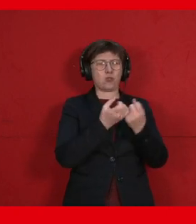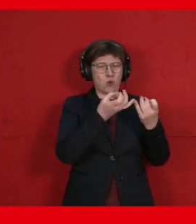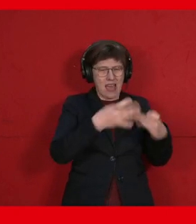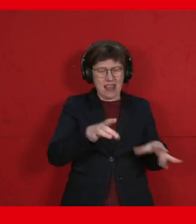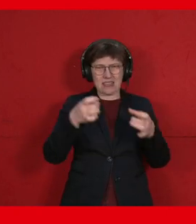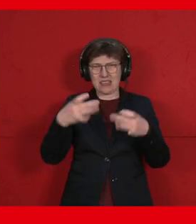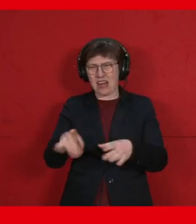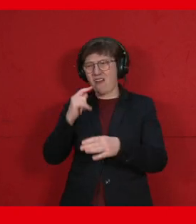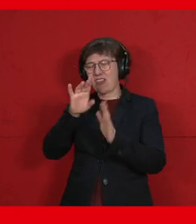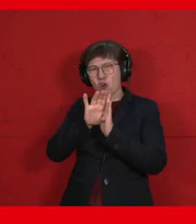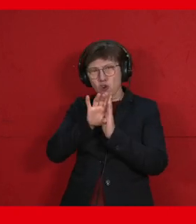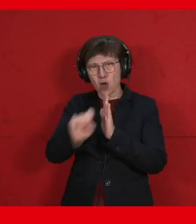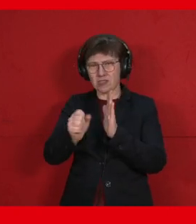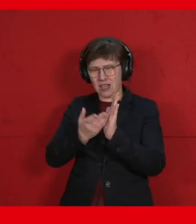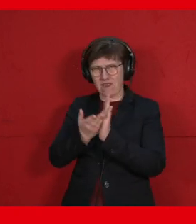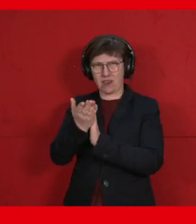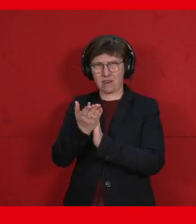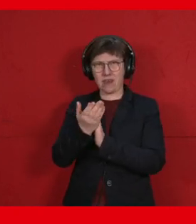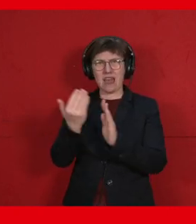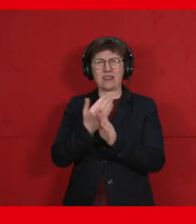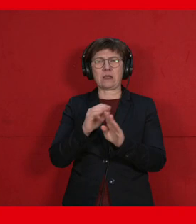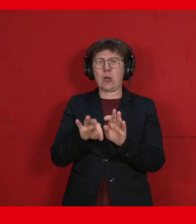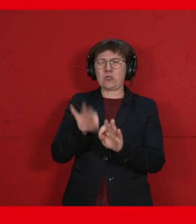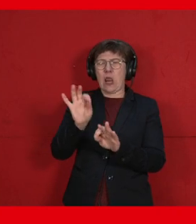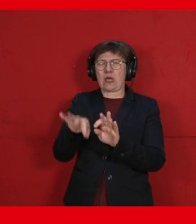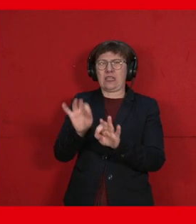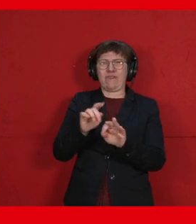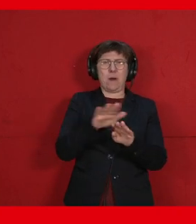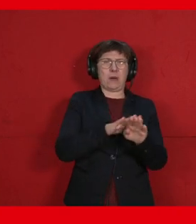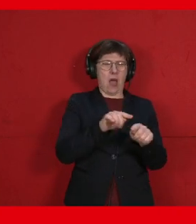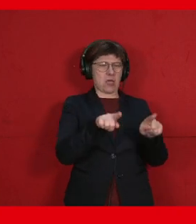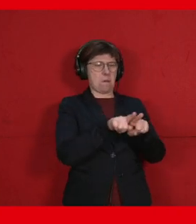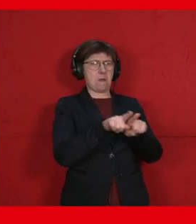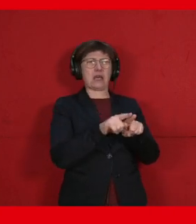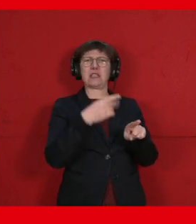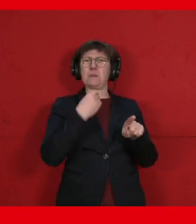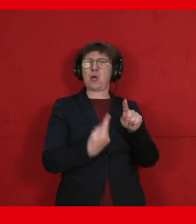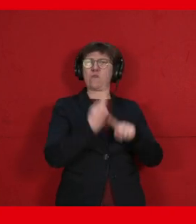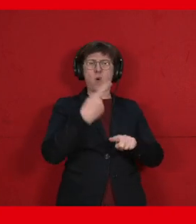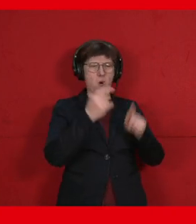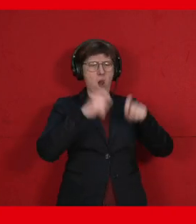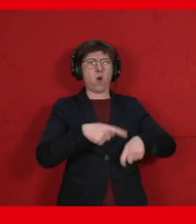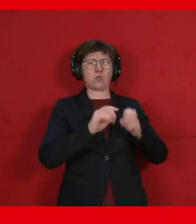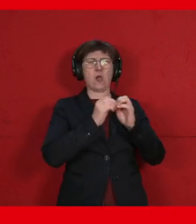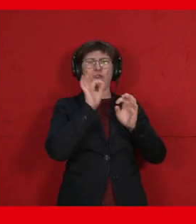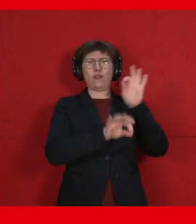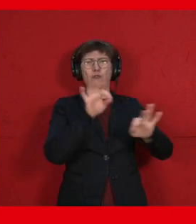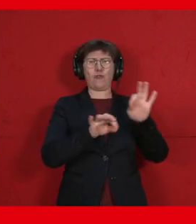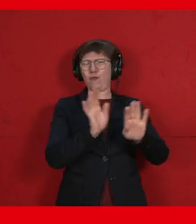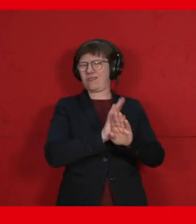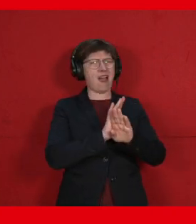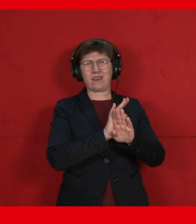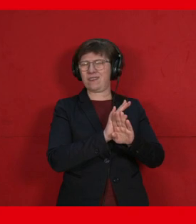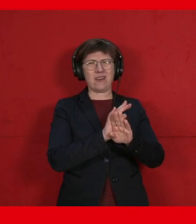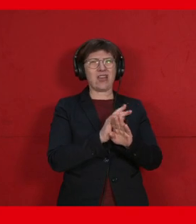konsequent angeht und nicht selektiv einzelne Bereiche, die gerade den höchsten Bedarf anmelden,